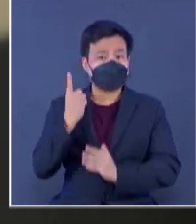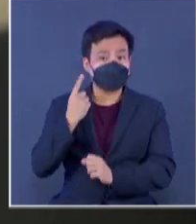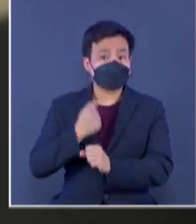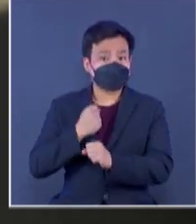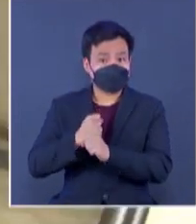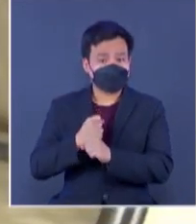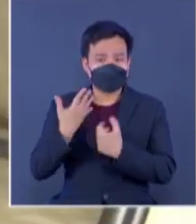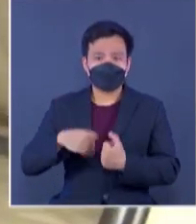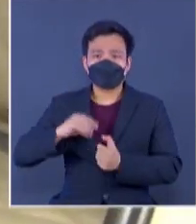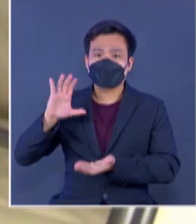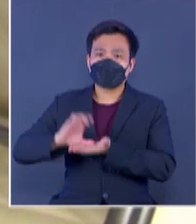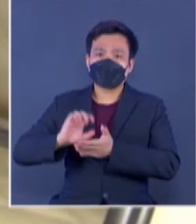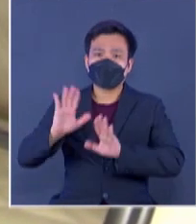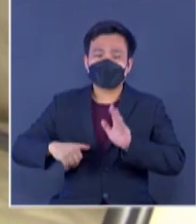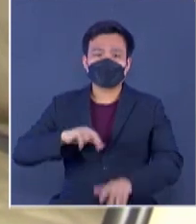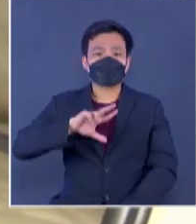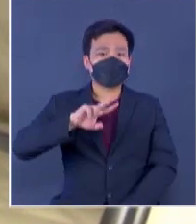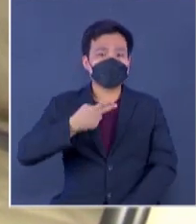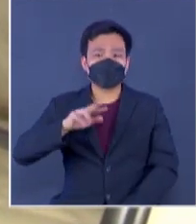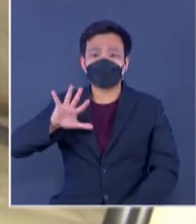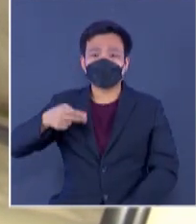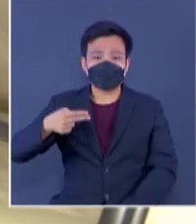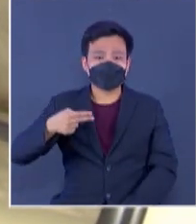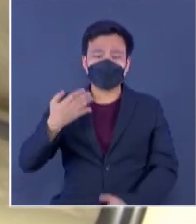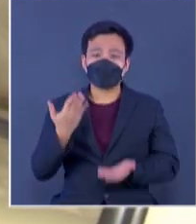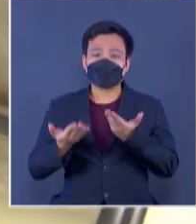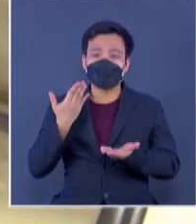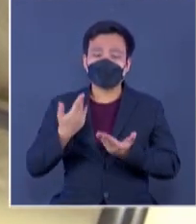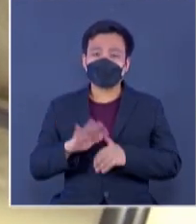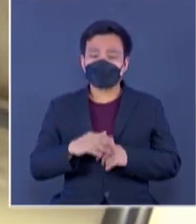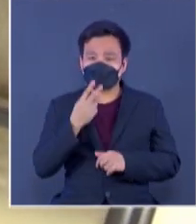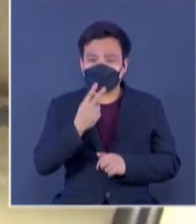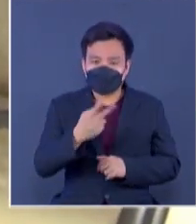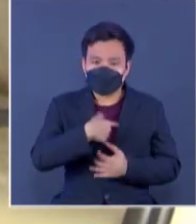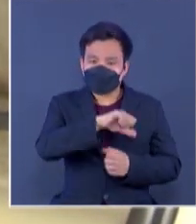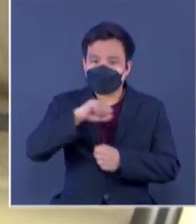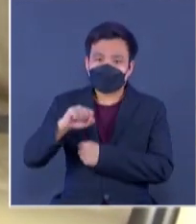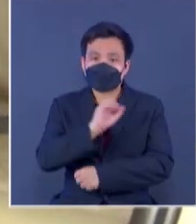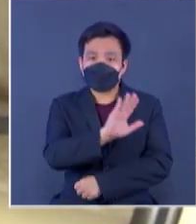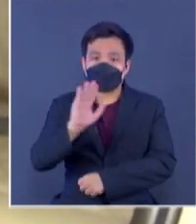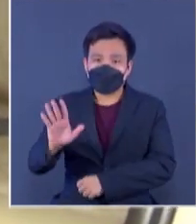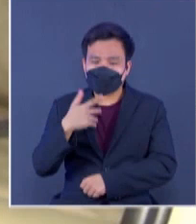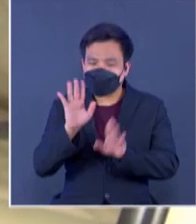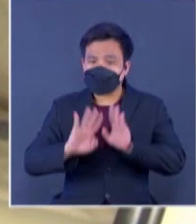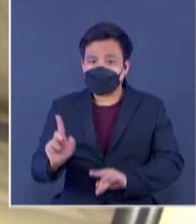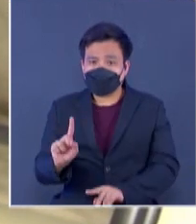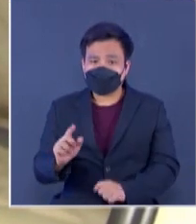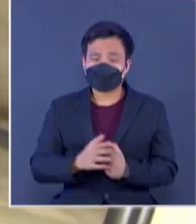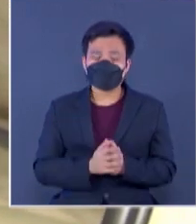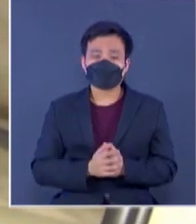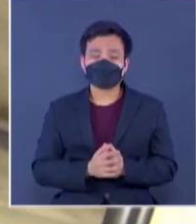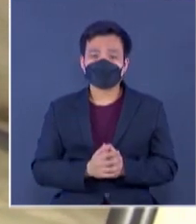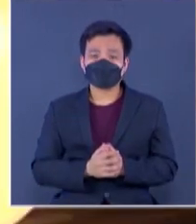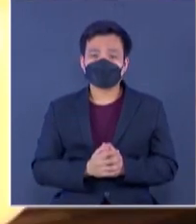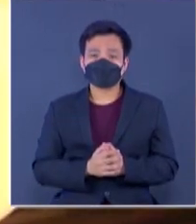านั้นแล้วก็ใช้งบประมาณตั้งแต่ 30,000 ถึง 50,000 บาทก็แล้วแต่นะคะว่าออปชันของแต่ละรถแต่ละคันเนี่ยจะเป็นยังไงไปฟังเสียงของคุ